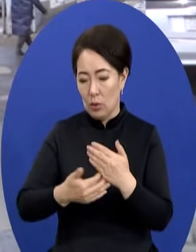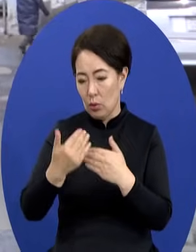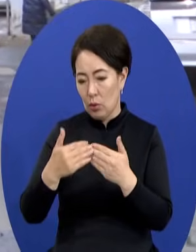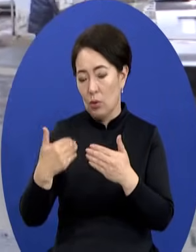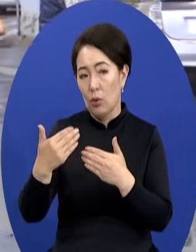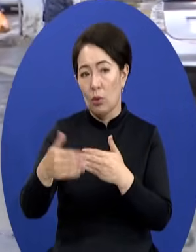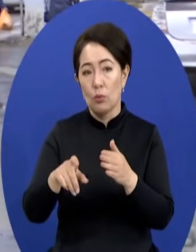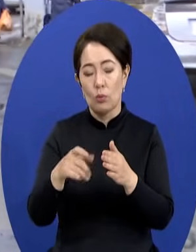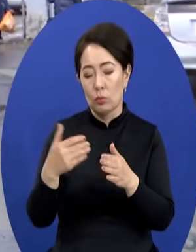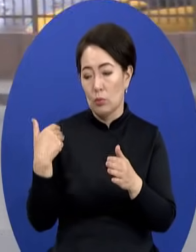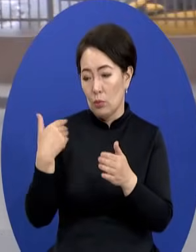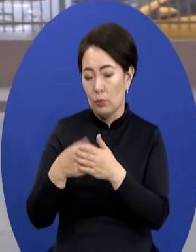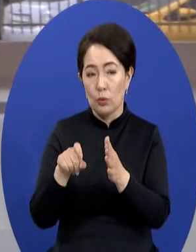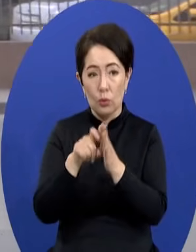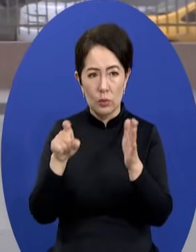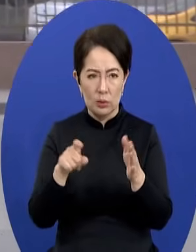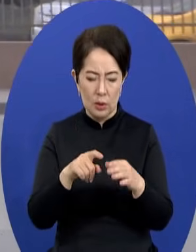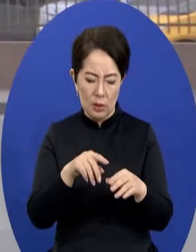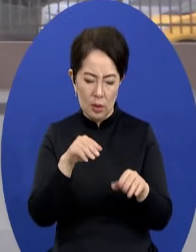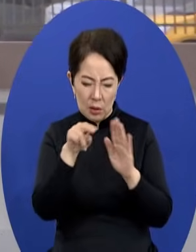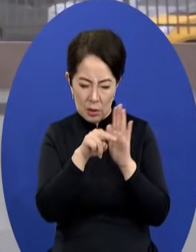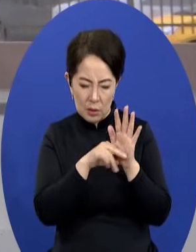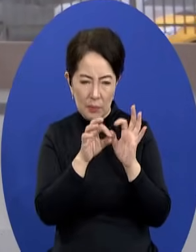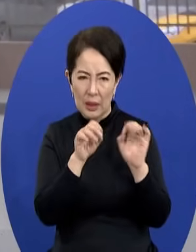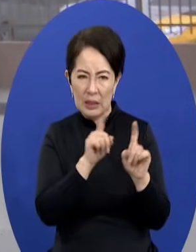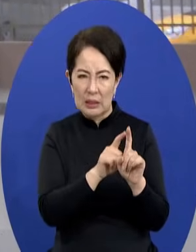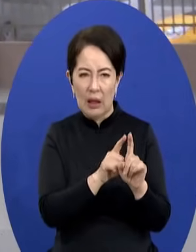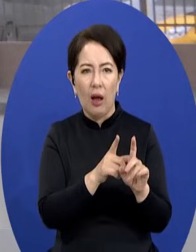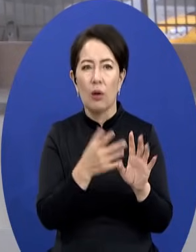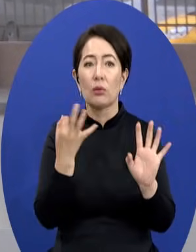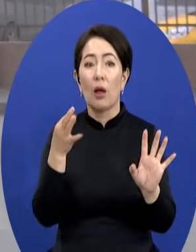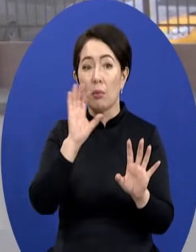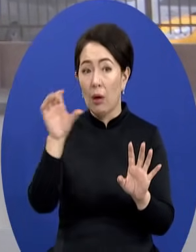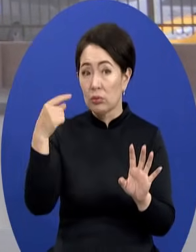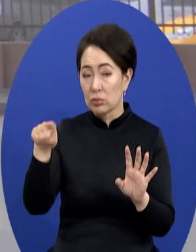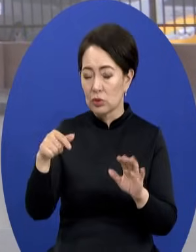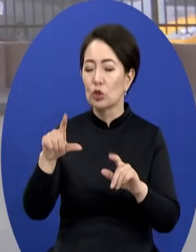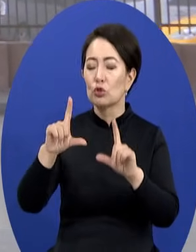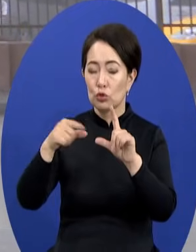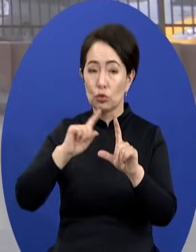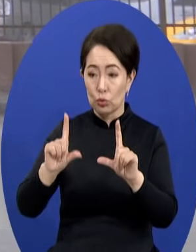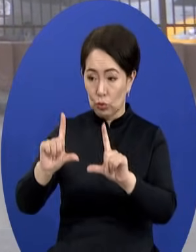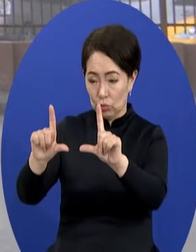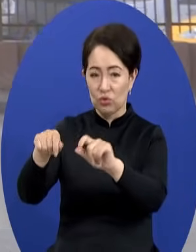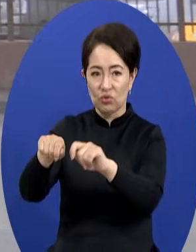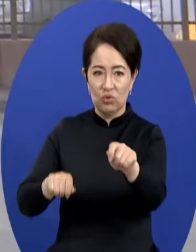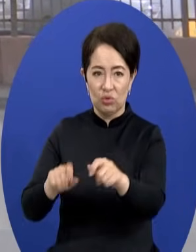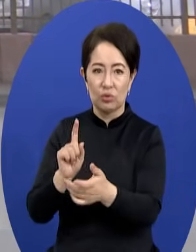халдвар хамгааллын дэглэмээ удаа дараа зөрчиж үйл ажиллагаа явуулсан 8 аж ахуй нэгж байгууллагын тусгай зөвшөөрлийг цуцалсан гэж